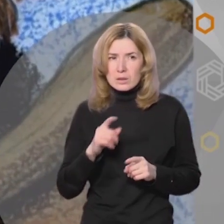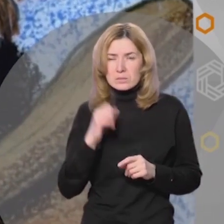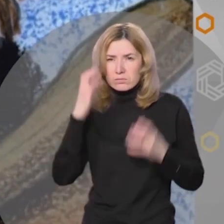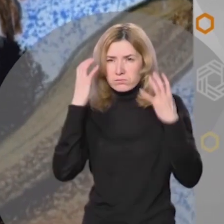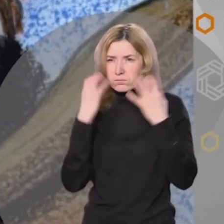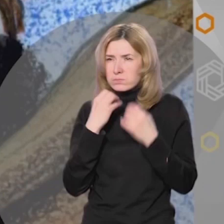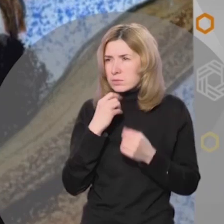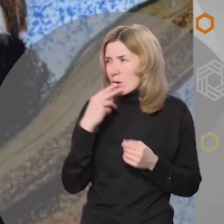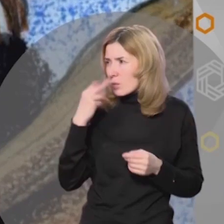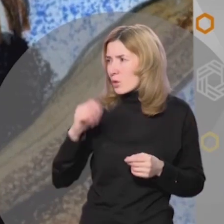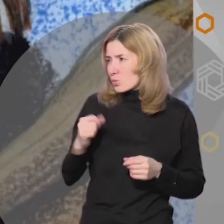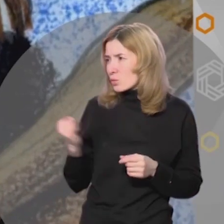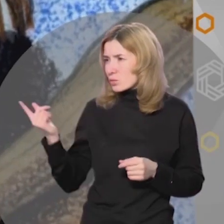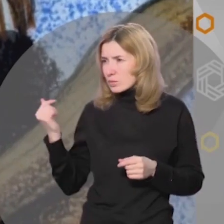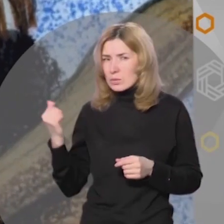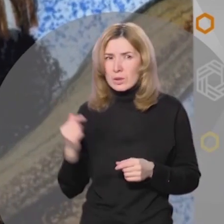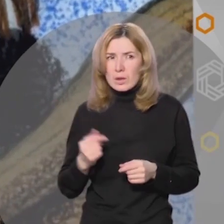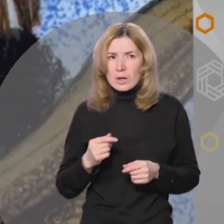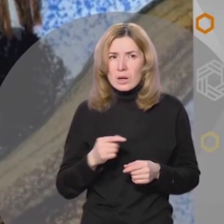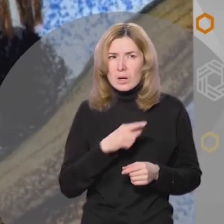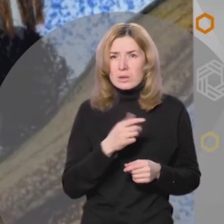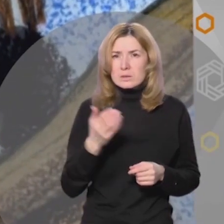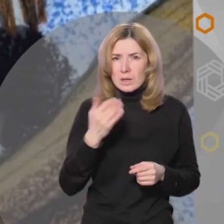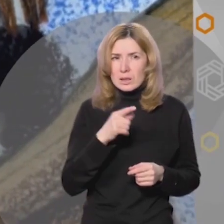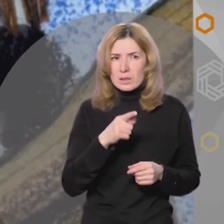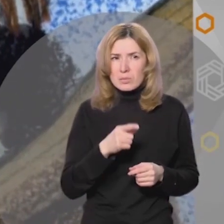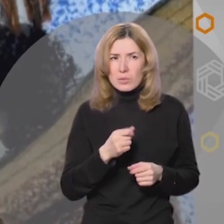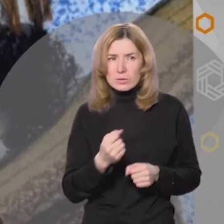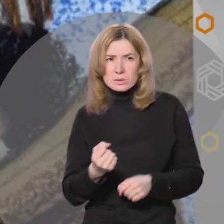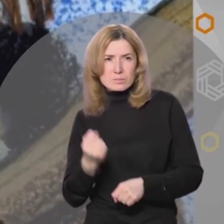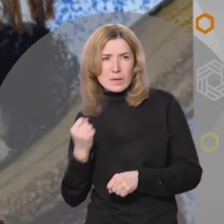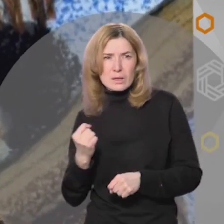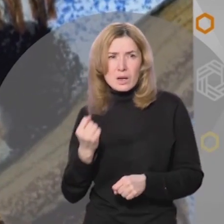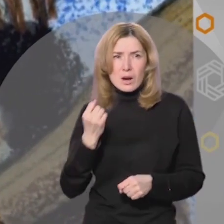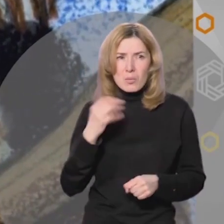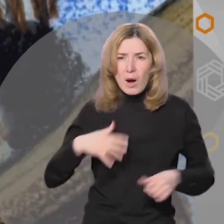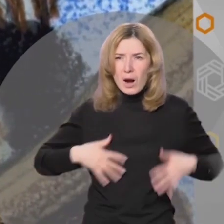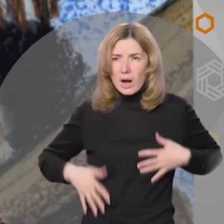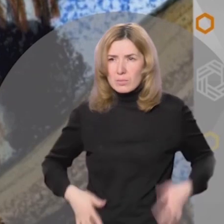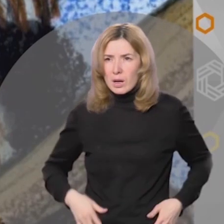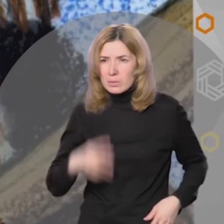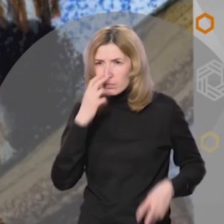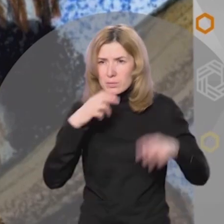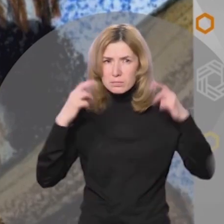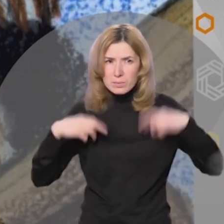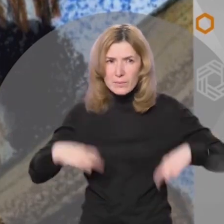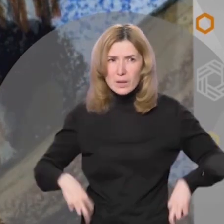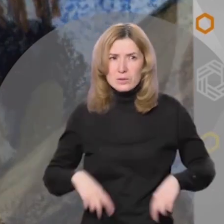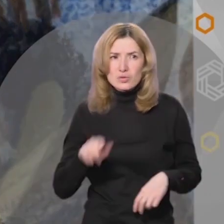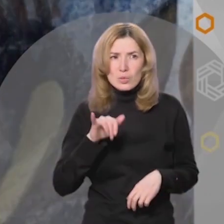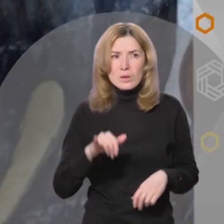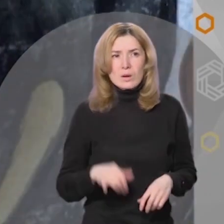дружку своему уже обращаясь: «Зайди, Климушка, к нему спереди! по карманам заначки